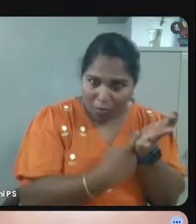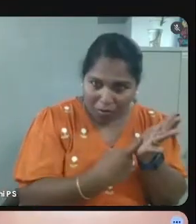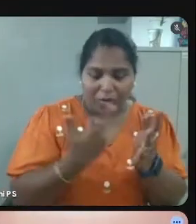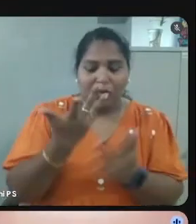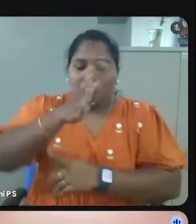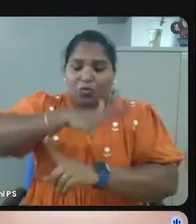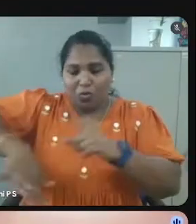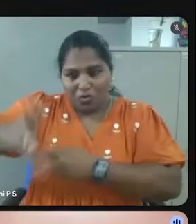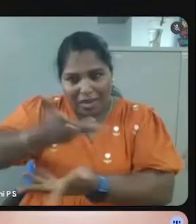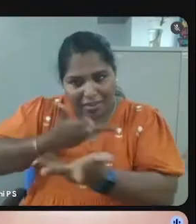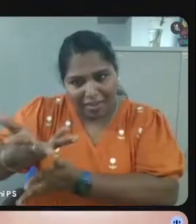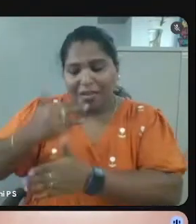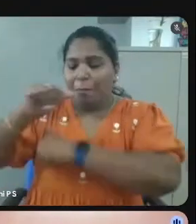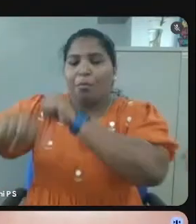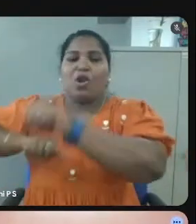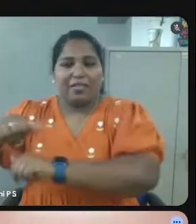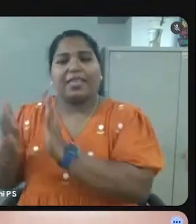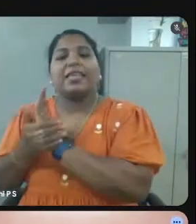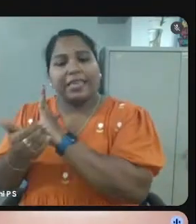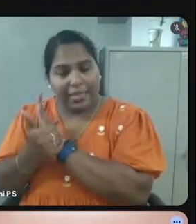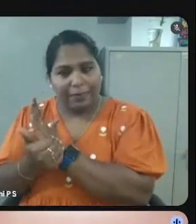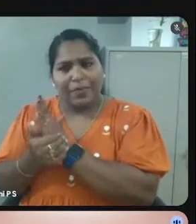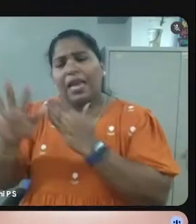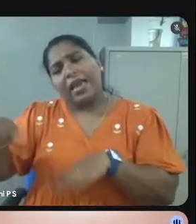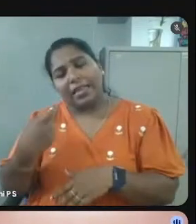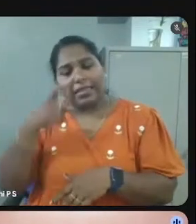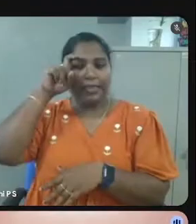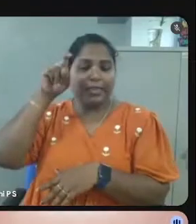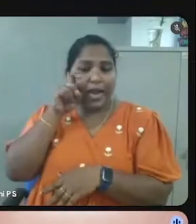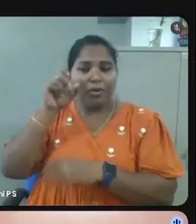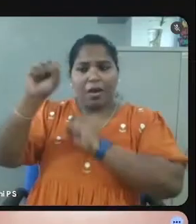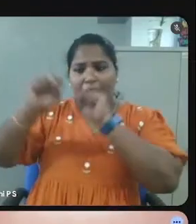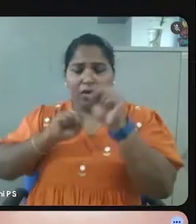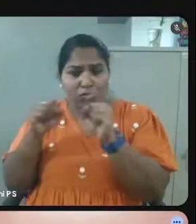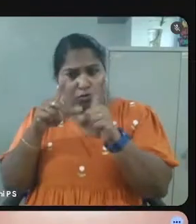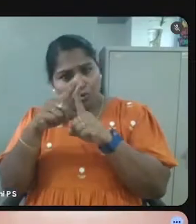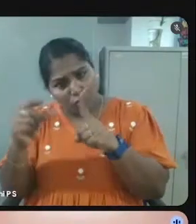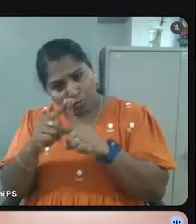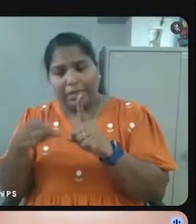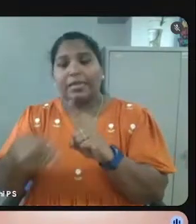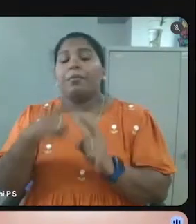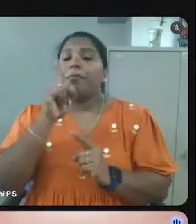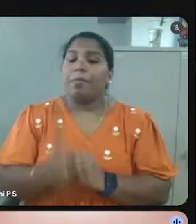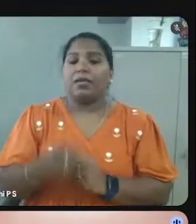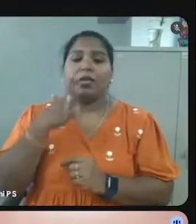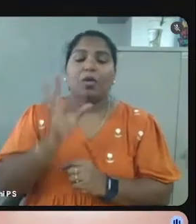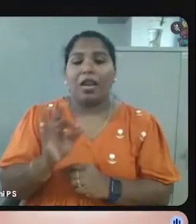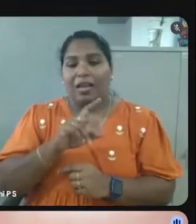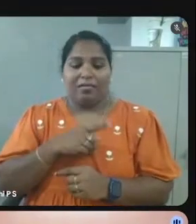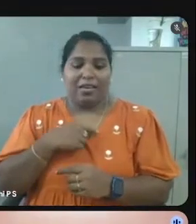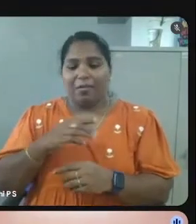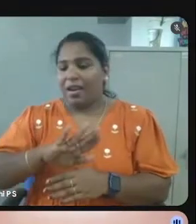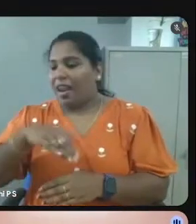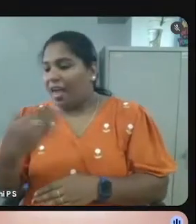സ്കില്ലും. ഒരു സെക്ഷുവൽ ആക്ടിവിറ്റി ചെയ്യുമ്പോൾ ഒരു മൂവ്മെന്റ് വളരെ ഇമ്പോർട്ടൻ്റ് ആണ്. ലെഫ്റ്റ് റൈറ്റ് മൂവ്മെന്റ്, അപ്പ് ആൻഡ്